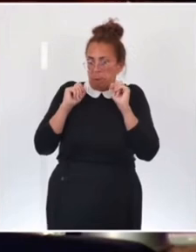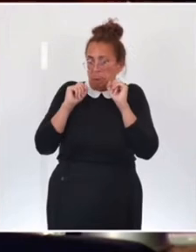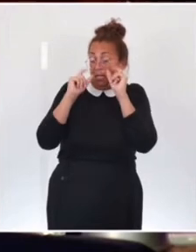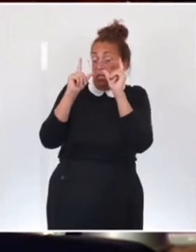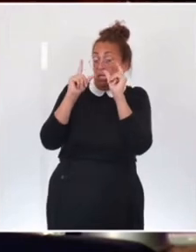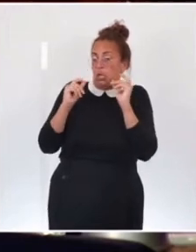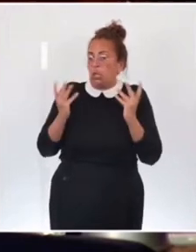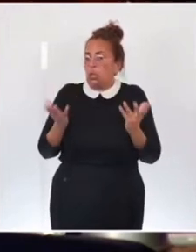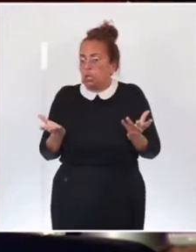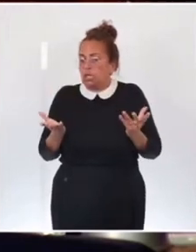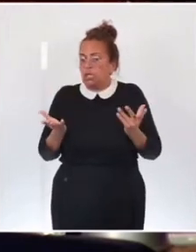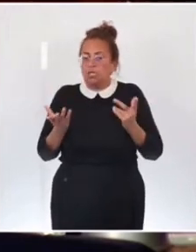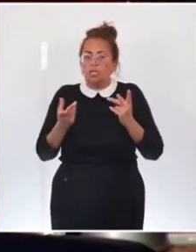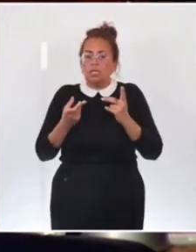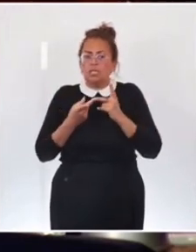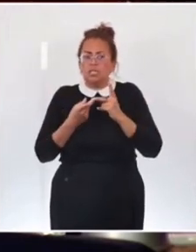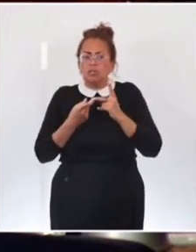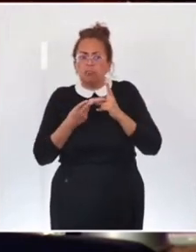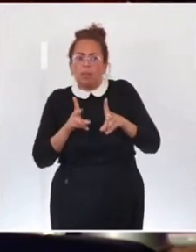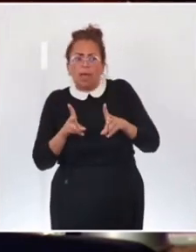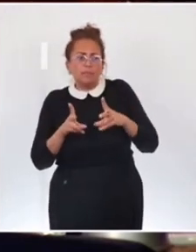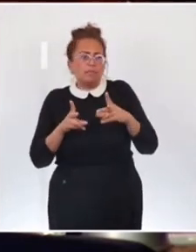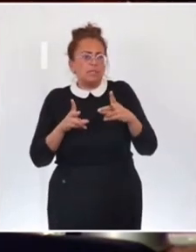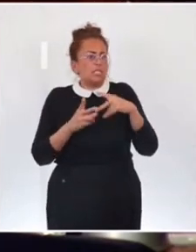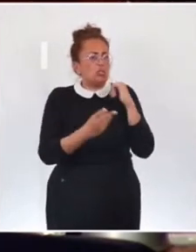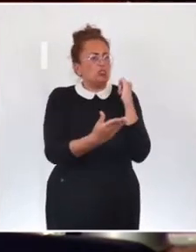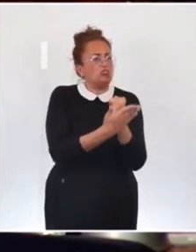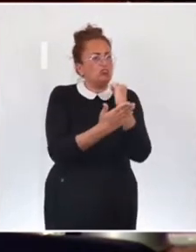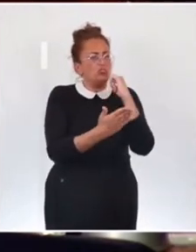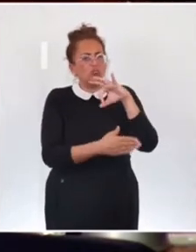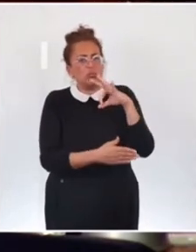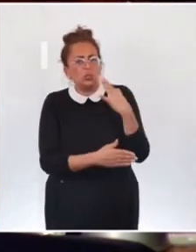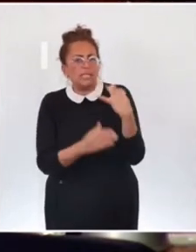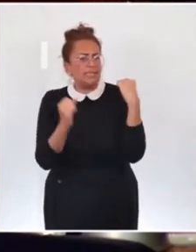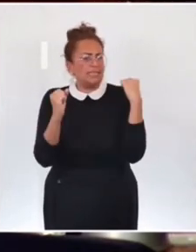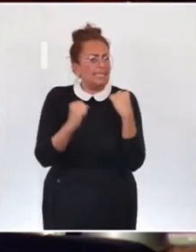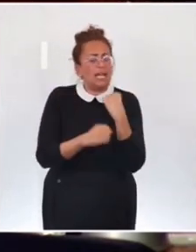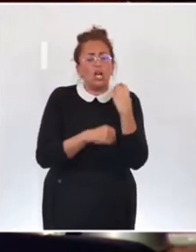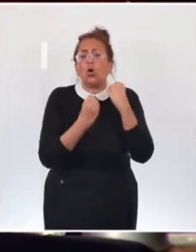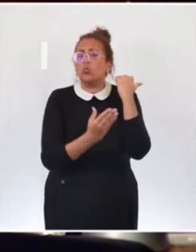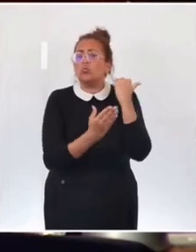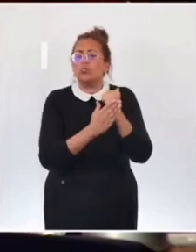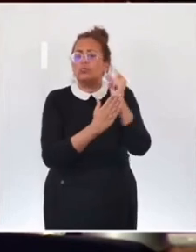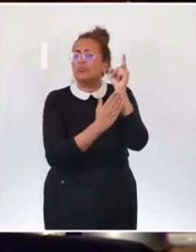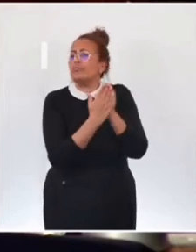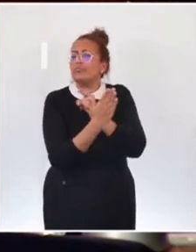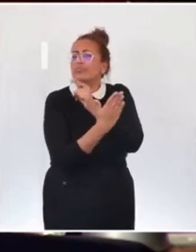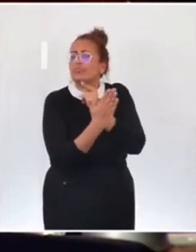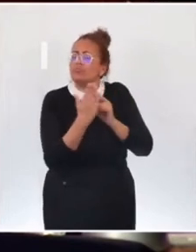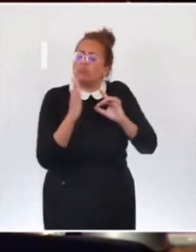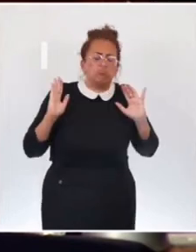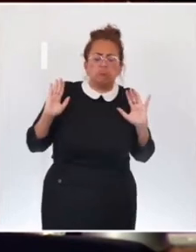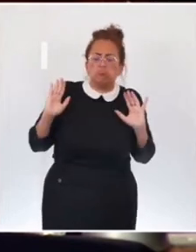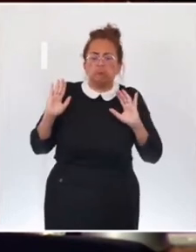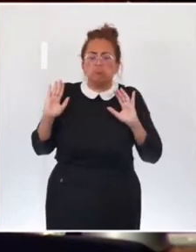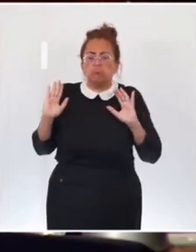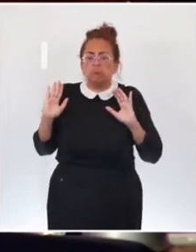qu'un permis soit refusé ou délivré, ça fait partie du quotidien de la municipalité, mais plutôt des raisons